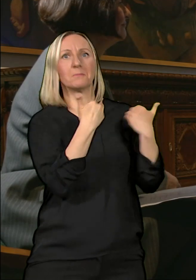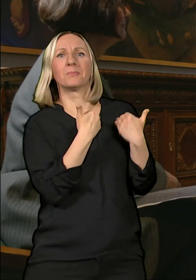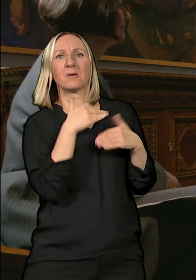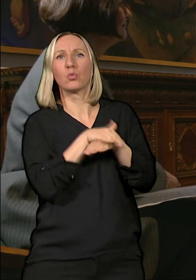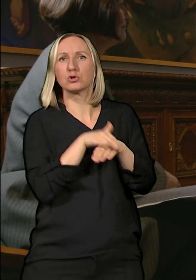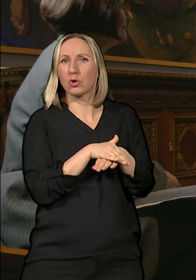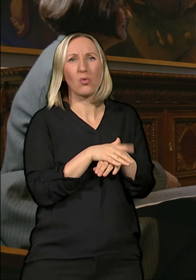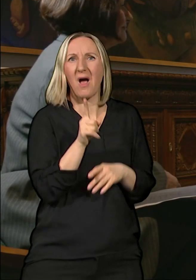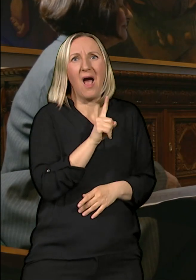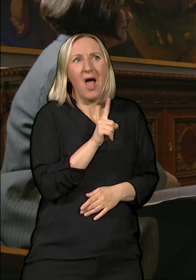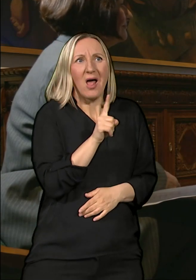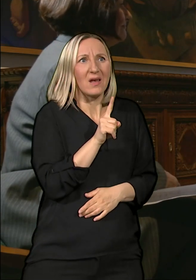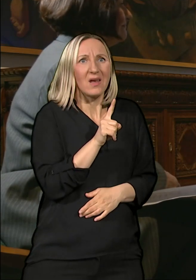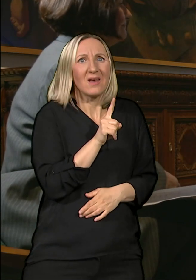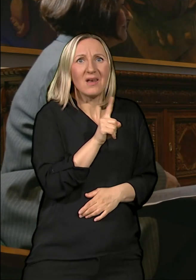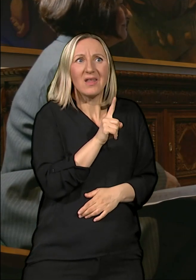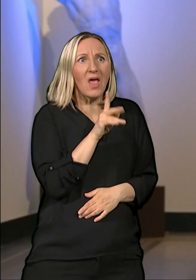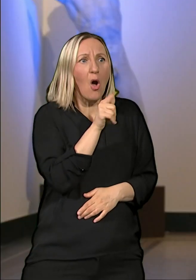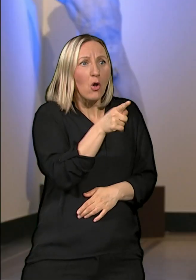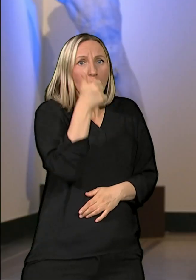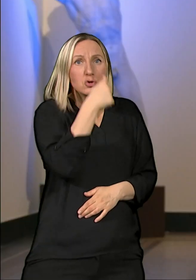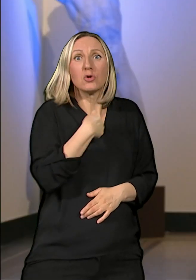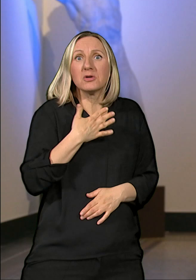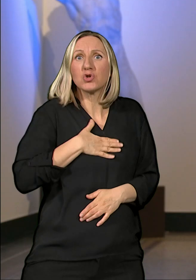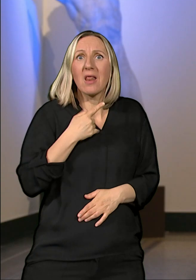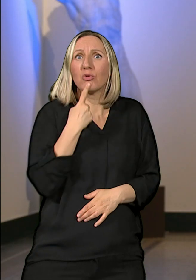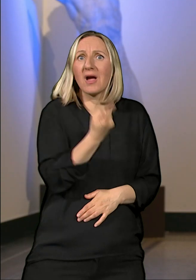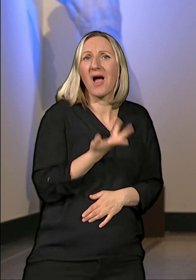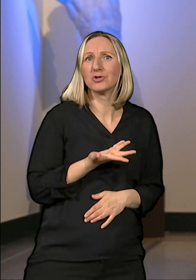sa onim ni kako biste se vi izrazili, ni šta vi o sebi želite da komunicirate.